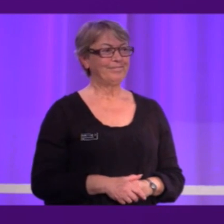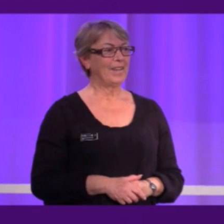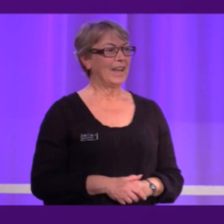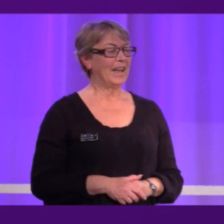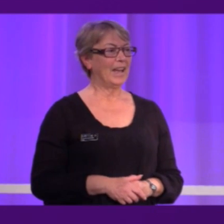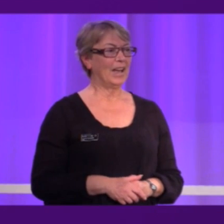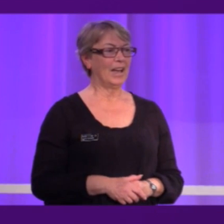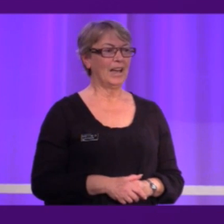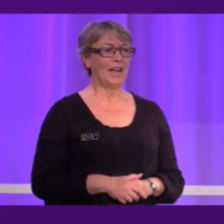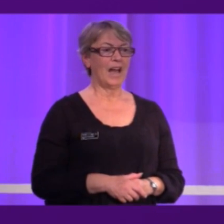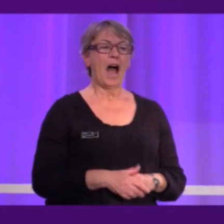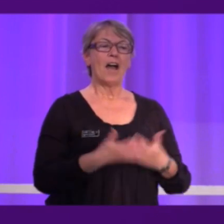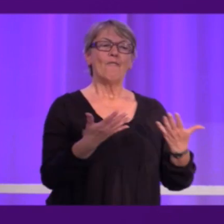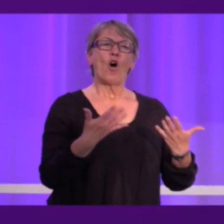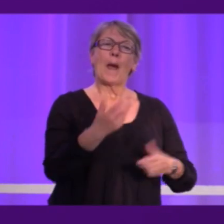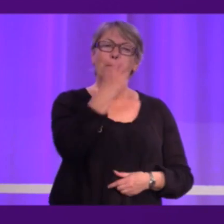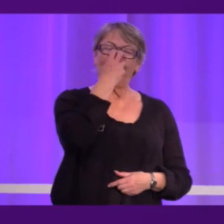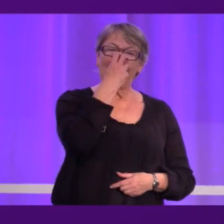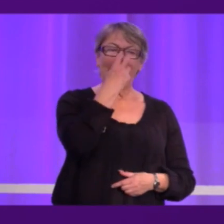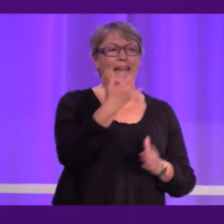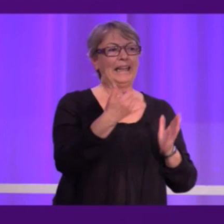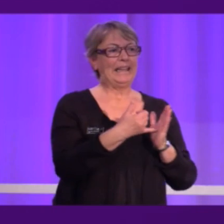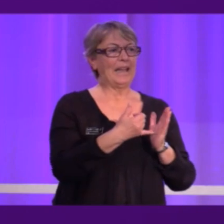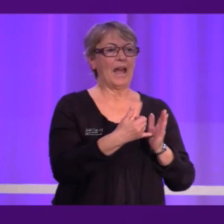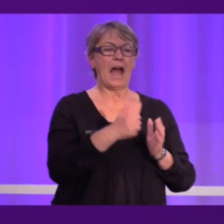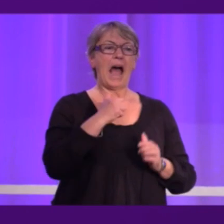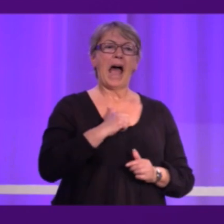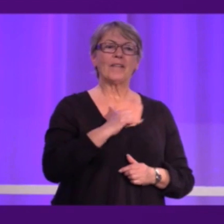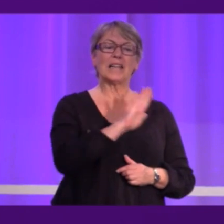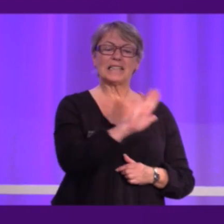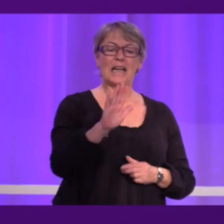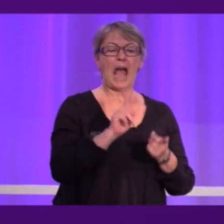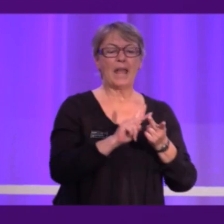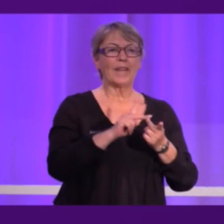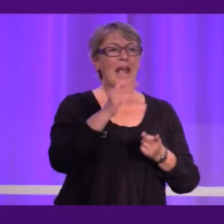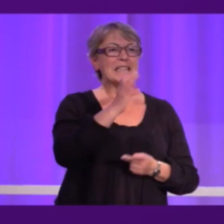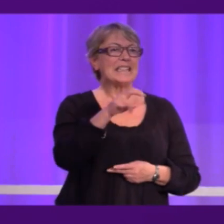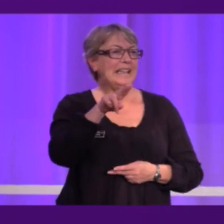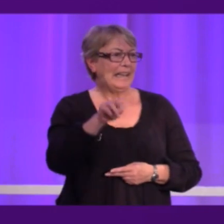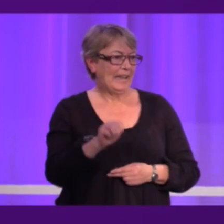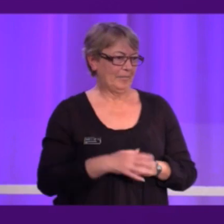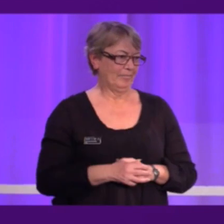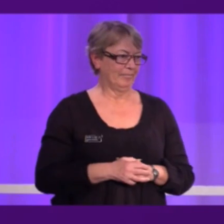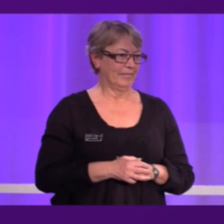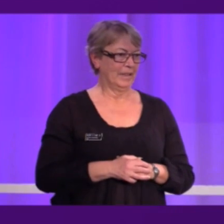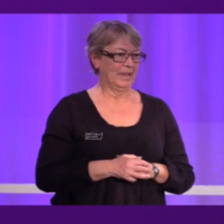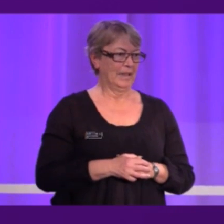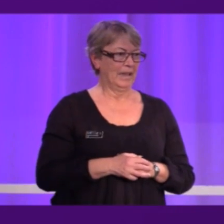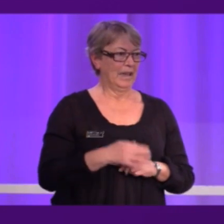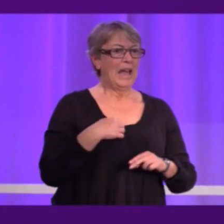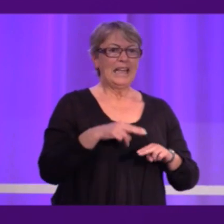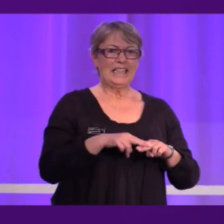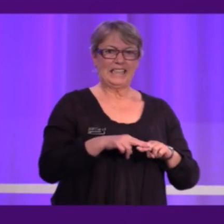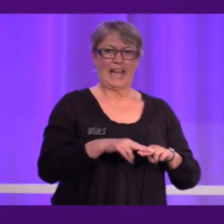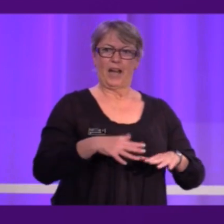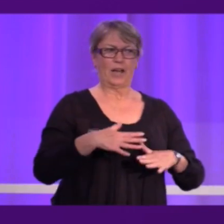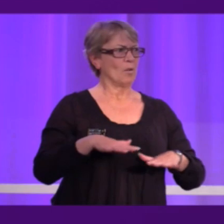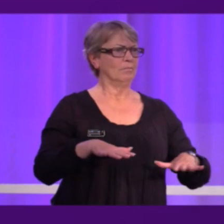Men att vara blind, det handlar ju väldigt mycket om att använda sina andra sinnen. Jag känner ju närvaron av alla är